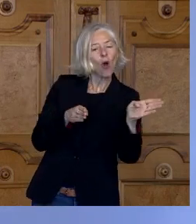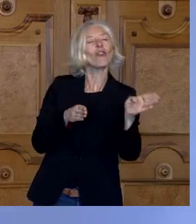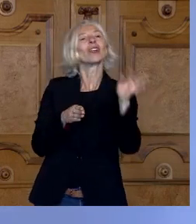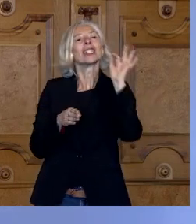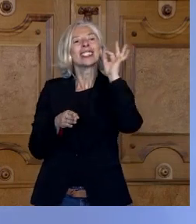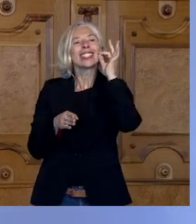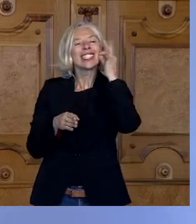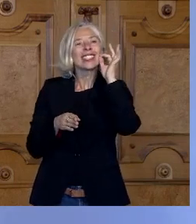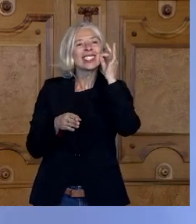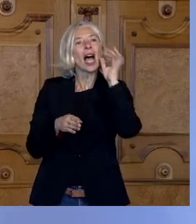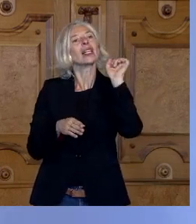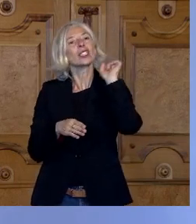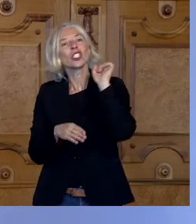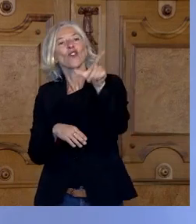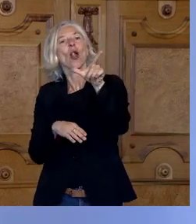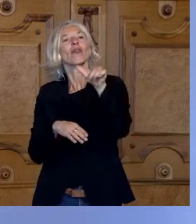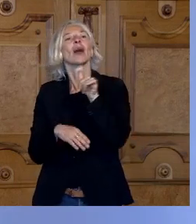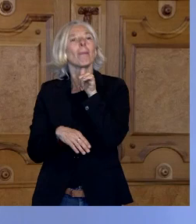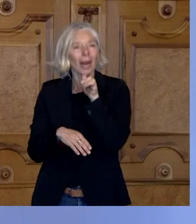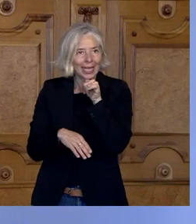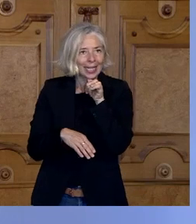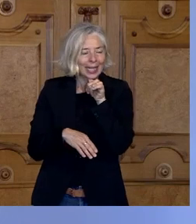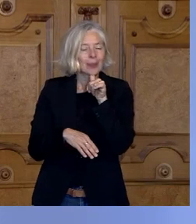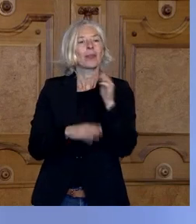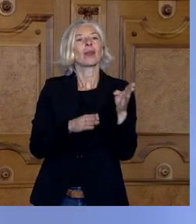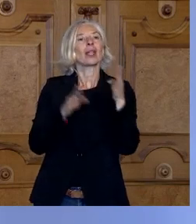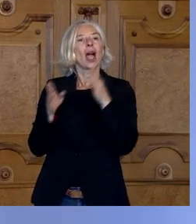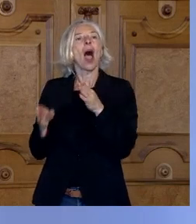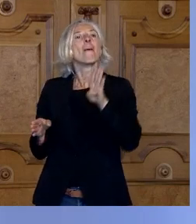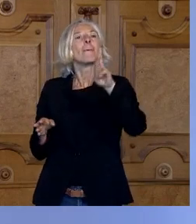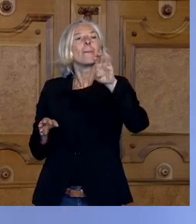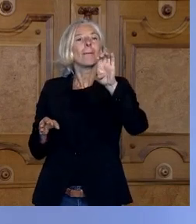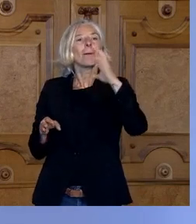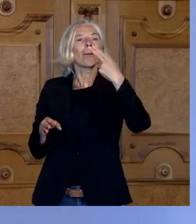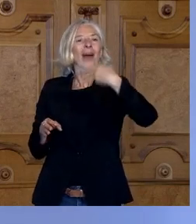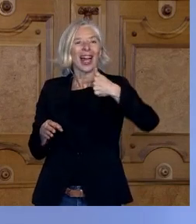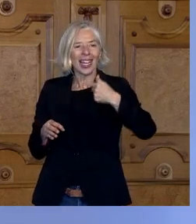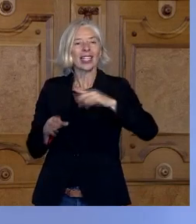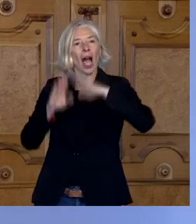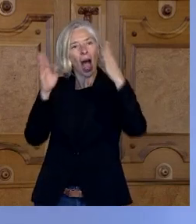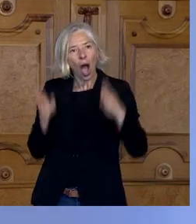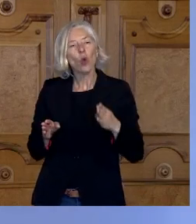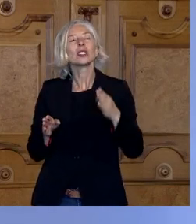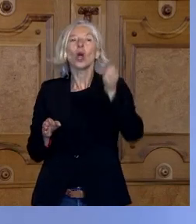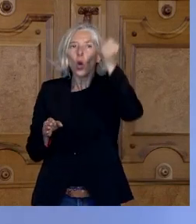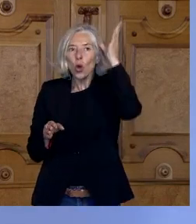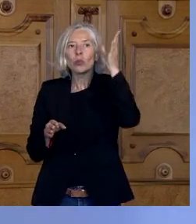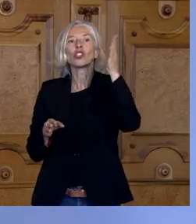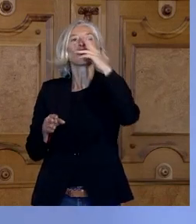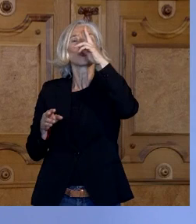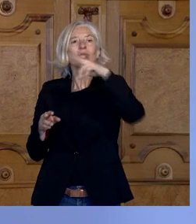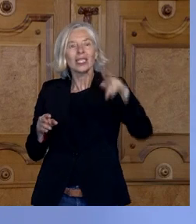Schätzlerpalais, das Maximilianmuseum, Brechthaus und das Römische Museum öffnen am 12. Mai. Genau auch das Naturmuseum.